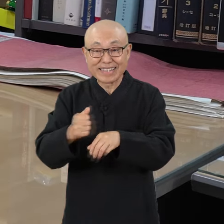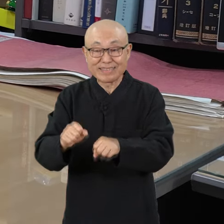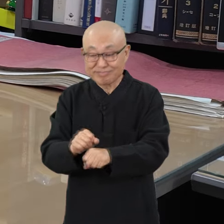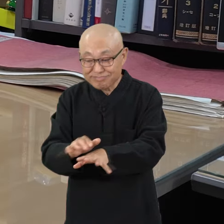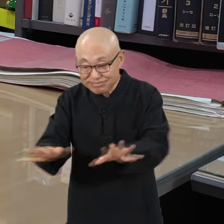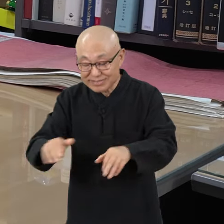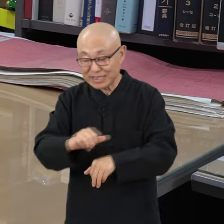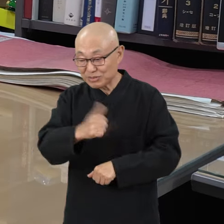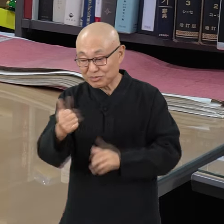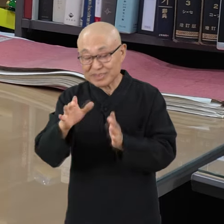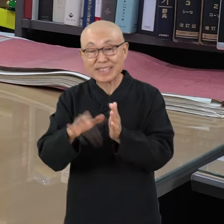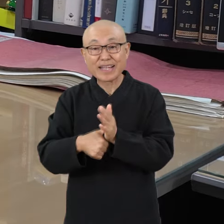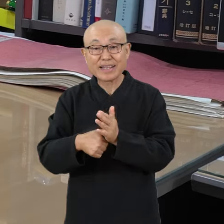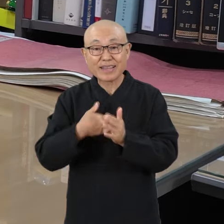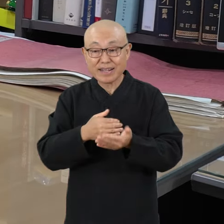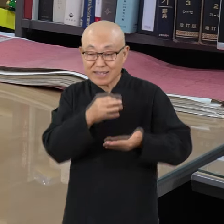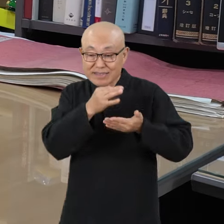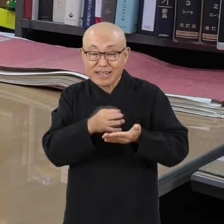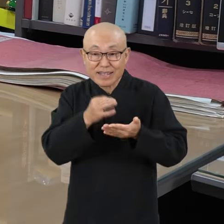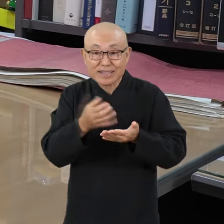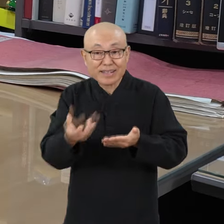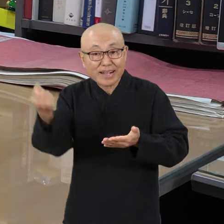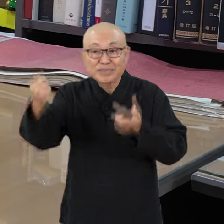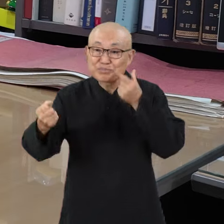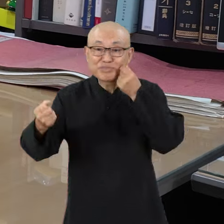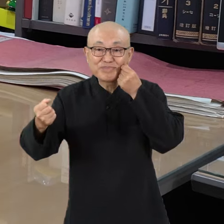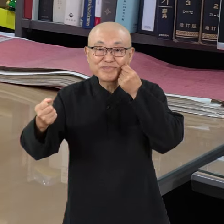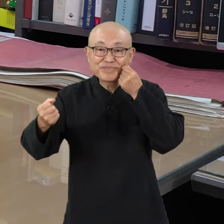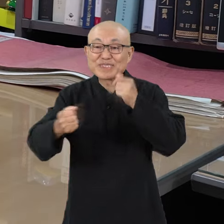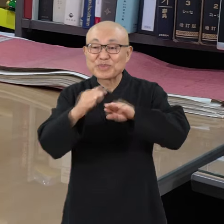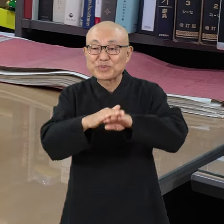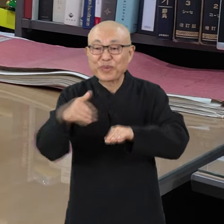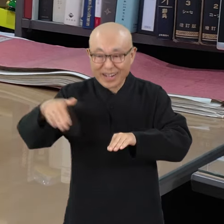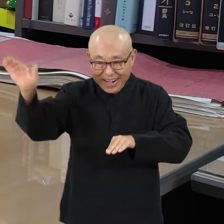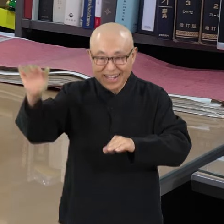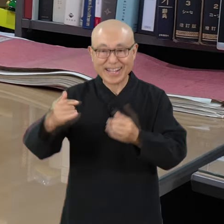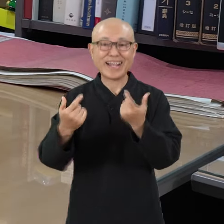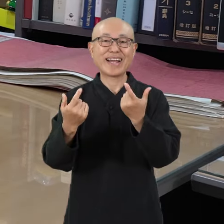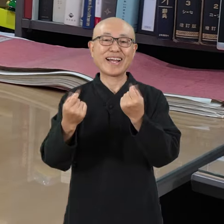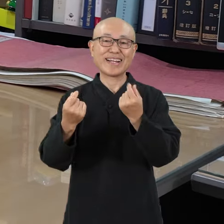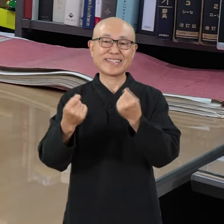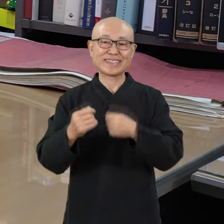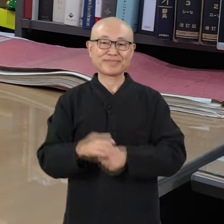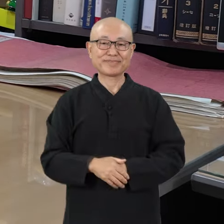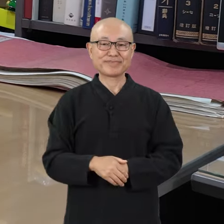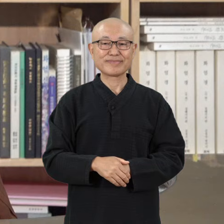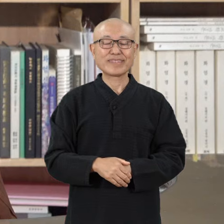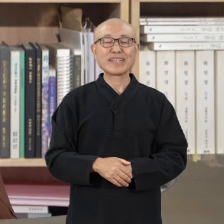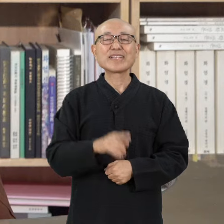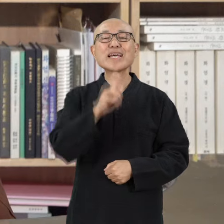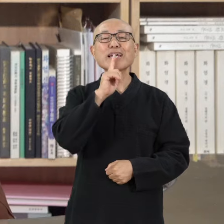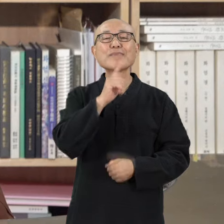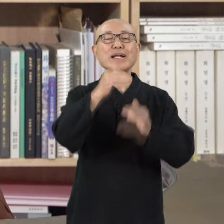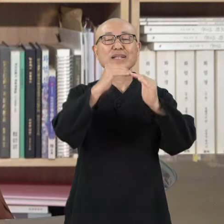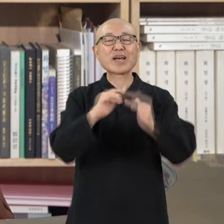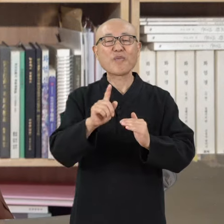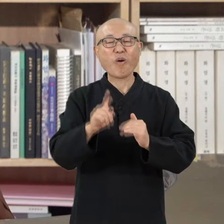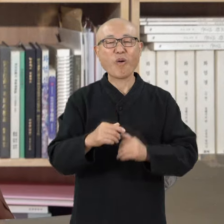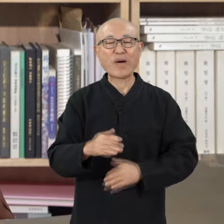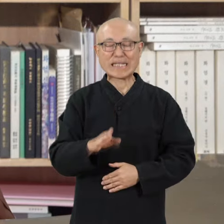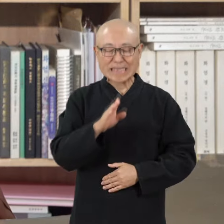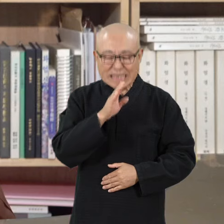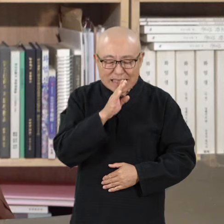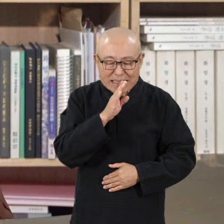죽어갈 때는 그나마 다 놓고 가는 그런 세계를 말합니다. 그래서 이 말씀은 진정으로